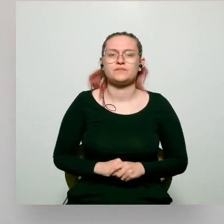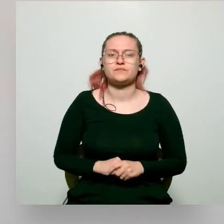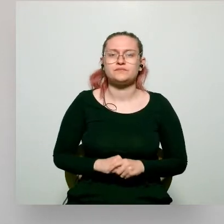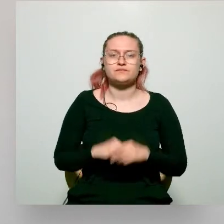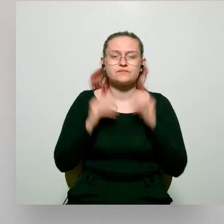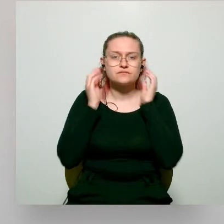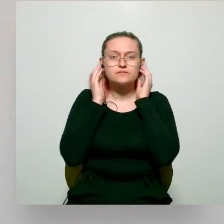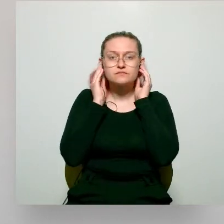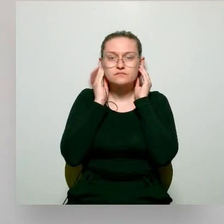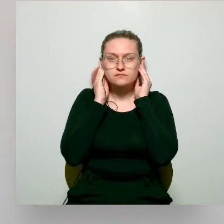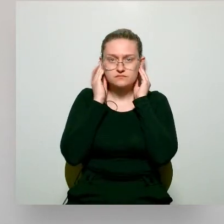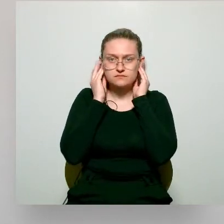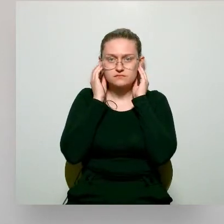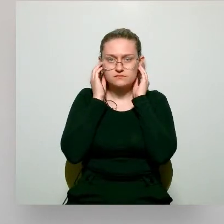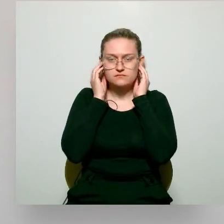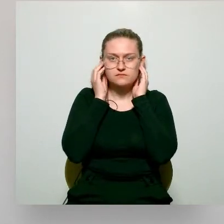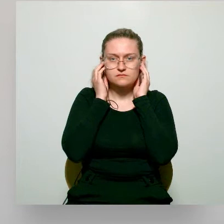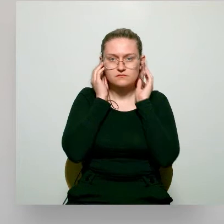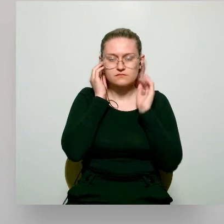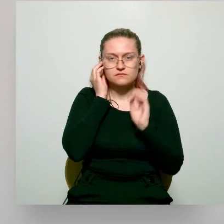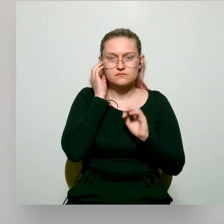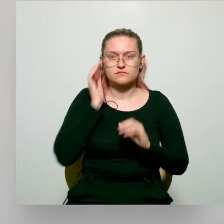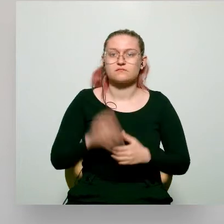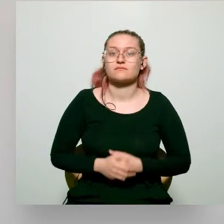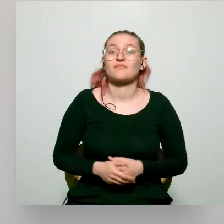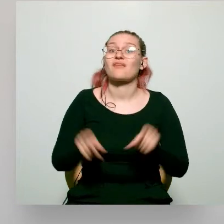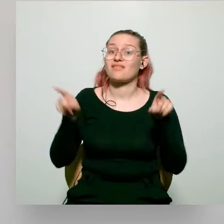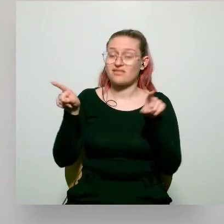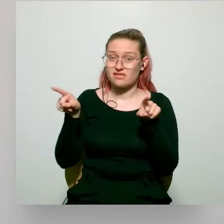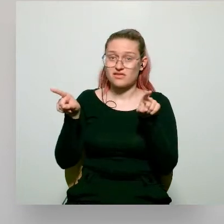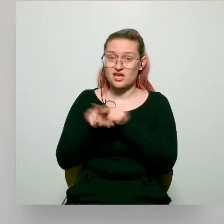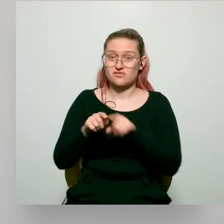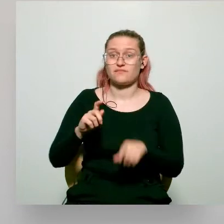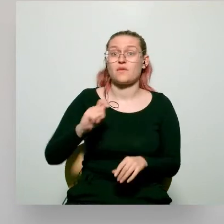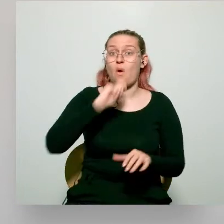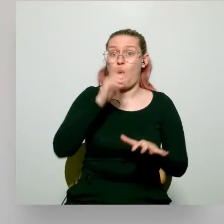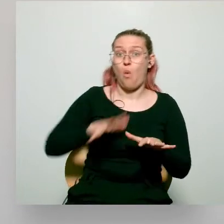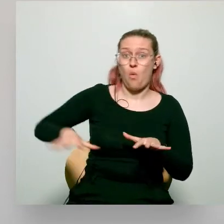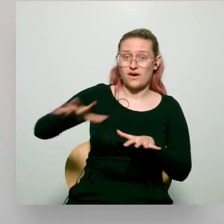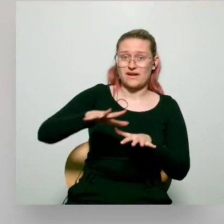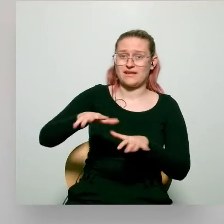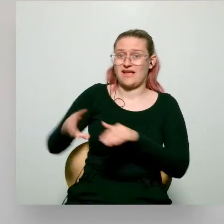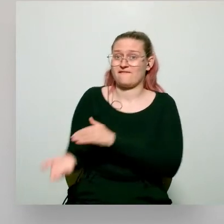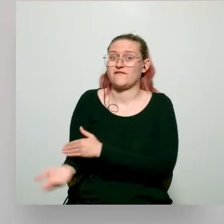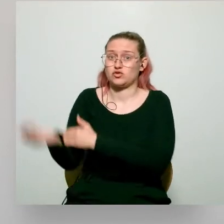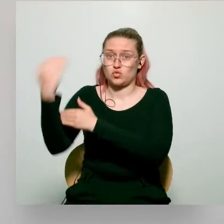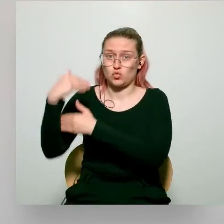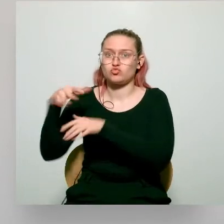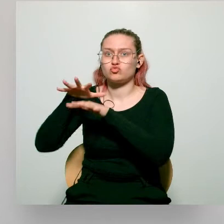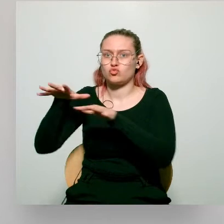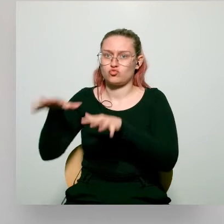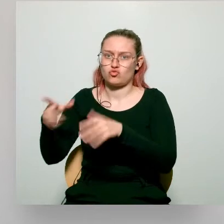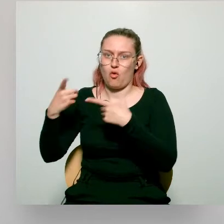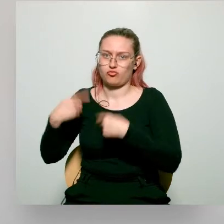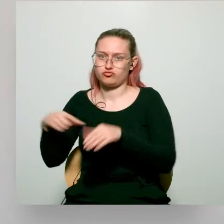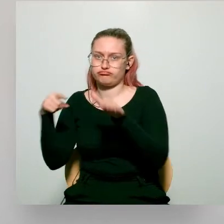pojawiało się wielu przesiedleńców, uciekinierów ze wschodniej Ukrainy, którzy przyjeżdżali na zachód Ukrainy i w taki